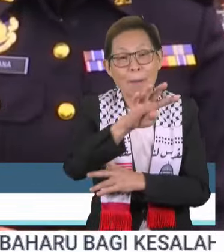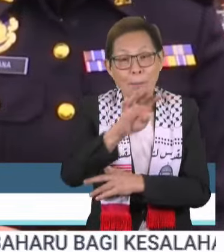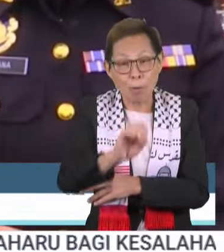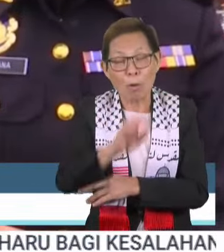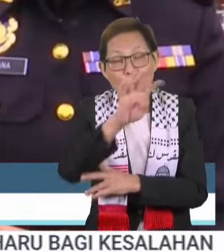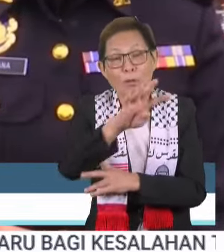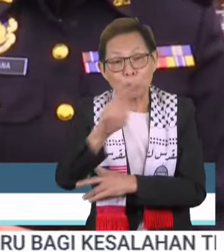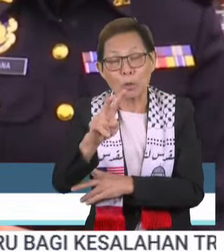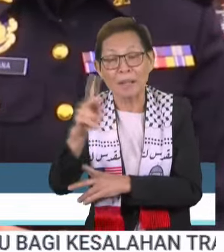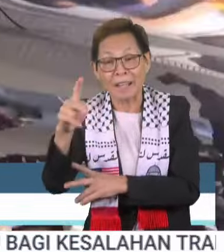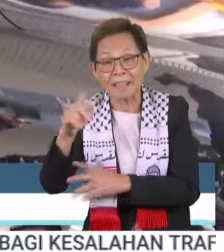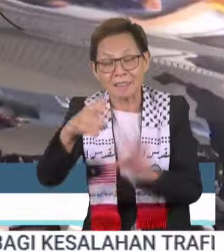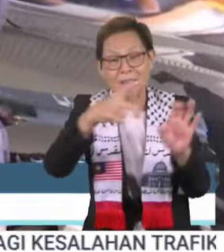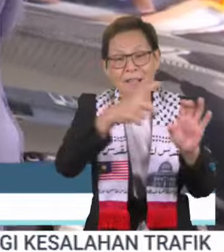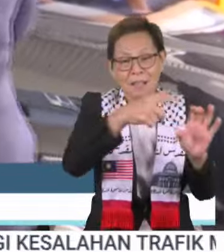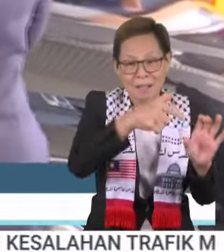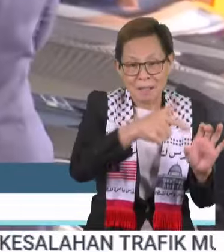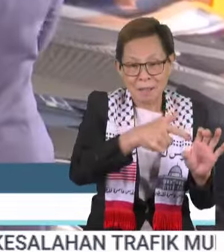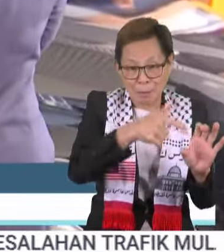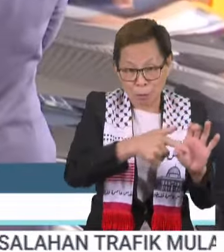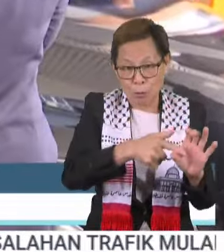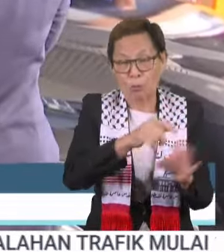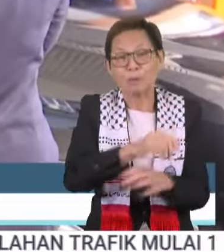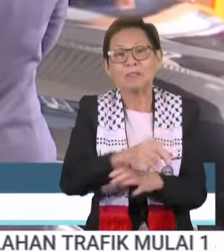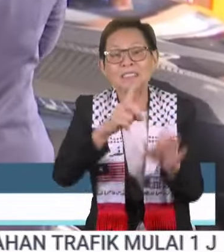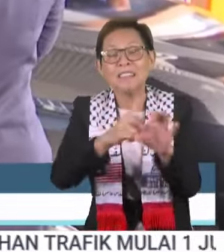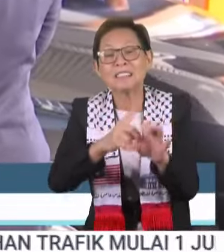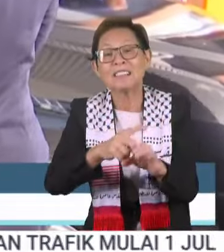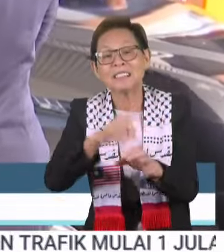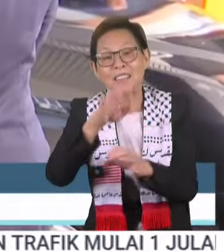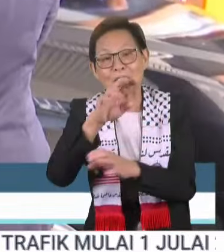sebanyak 43 orang.